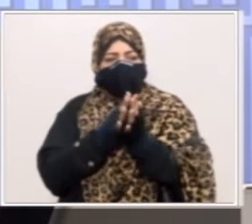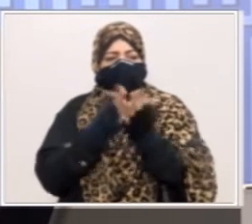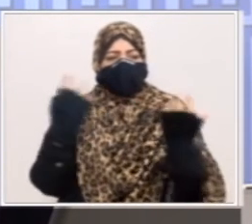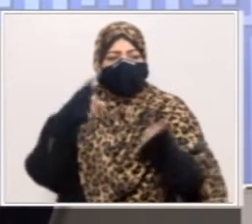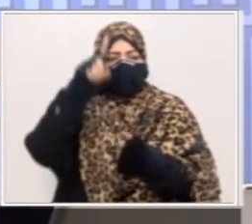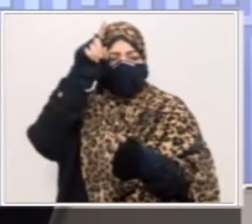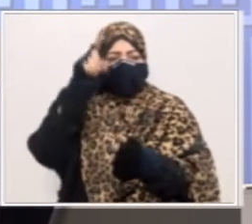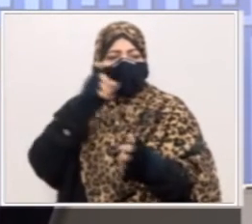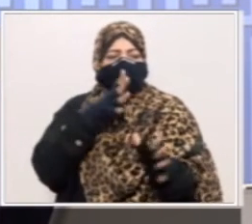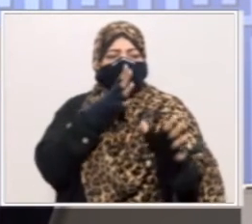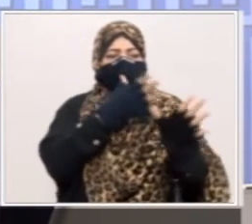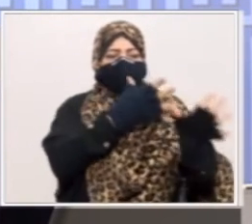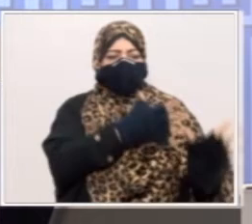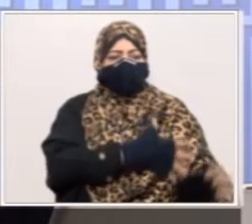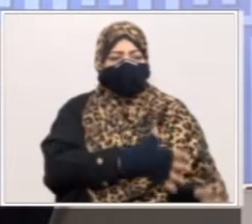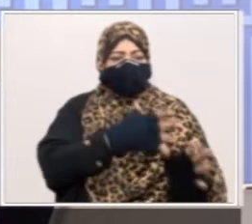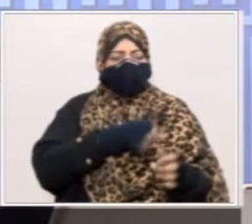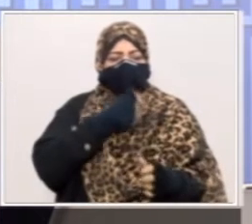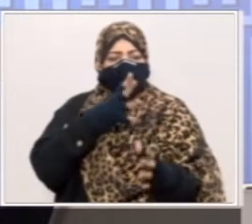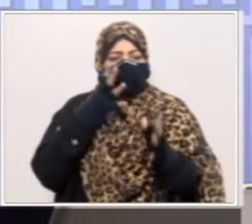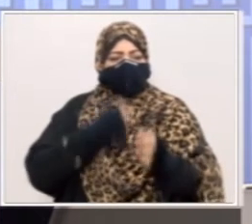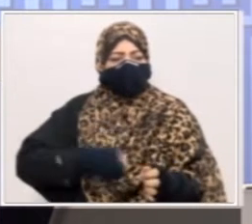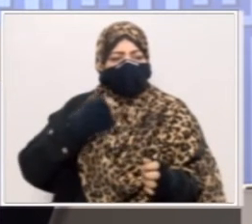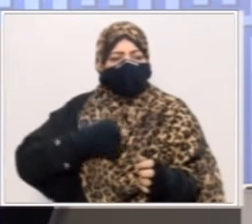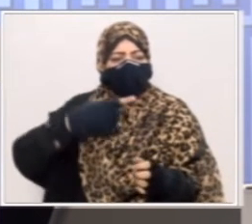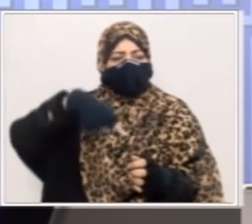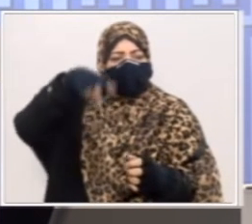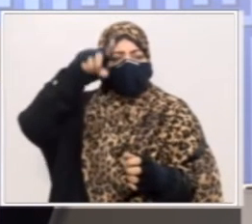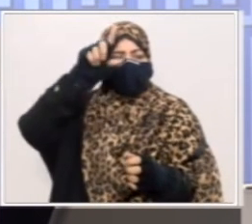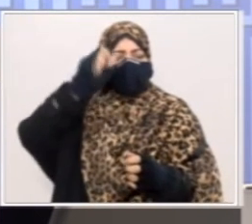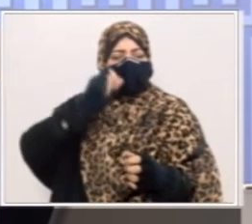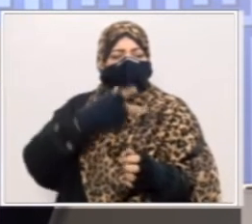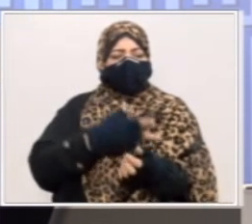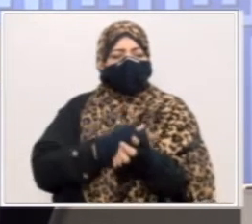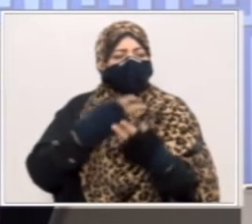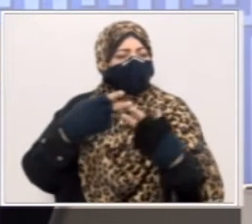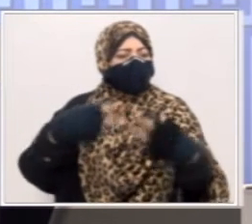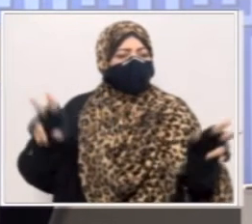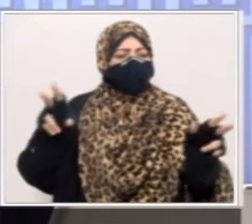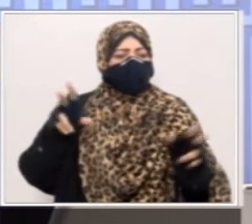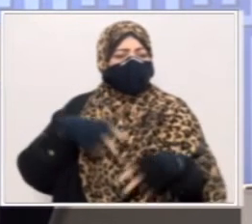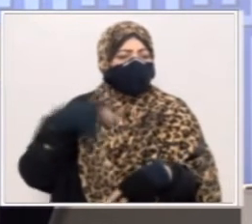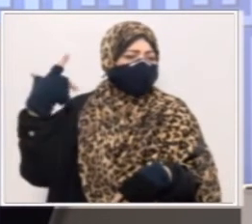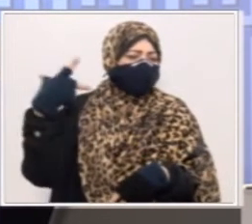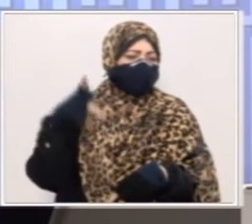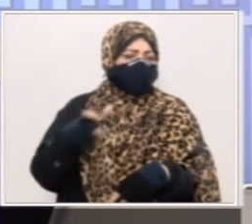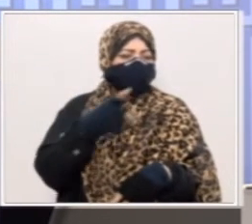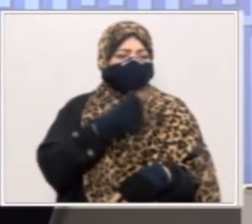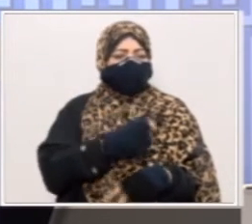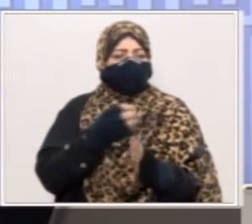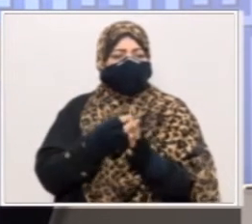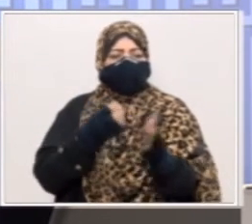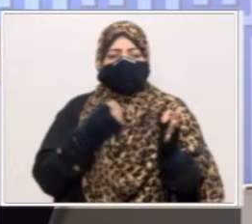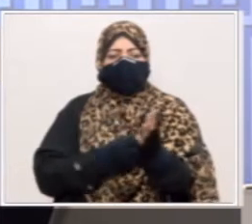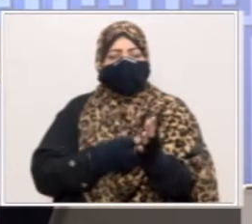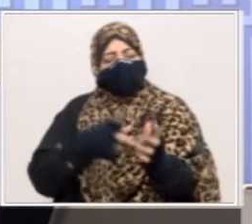من يحل دمه ومن يجوز قتله ومن لا يجوز قتله. قال الله